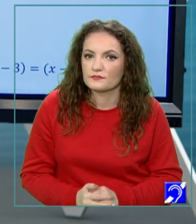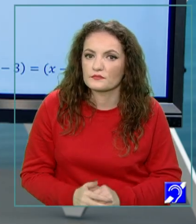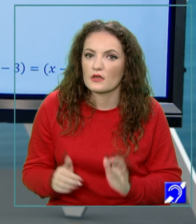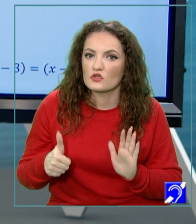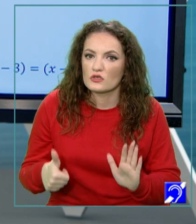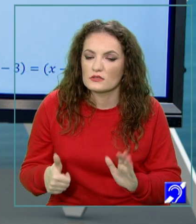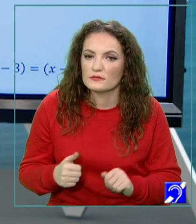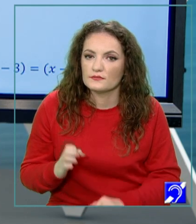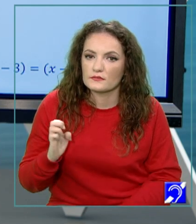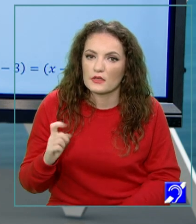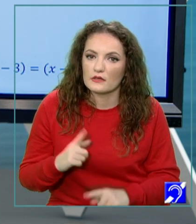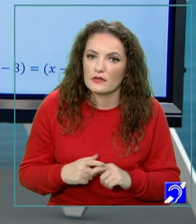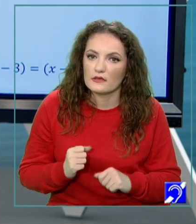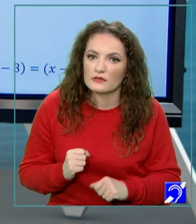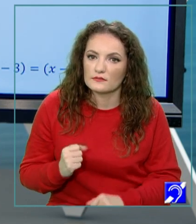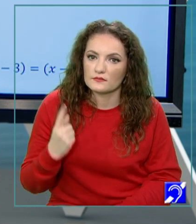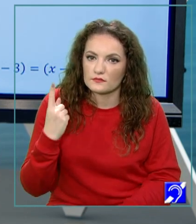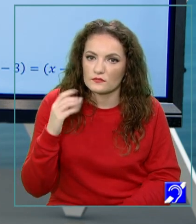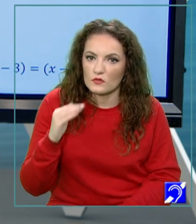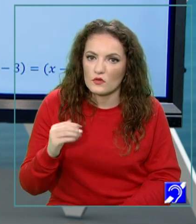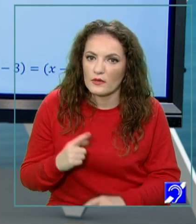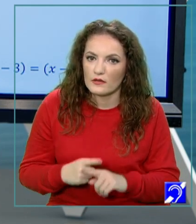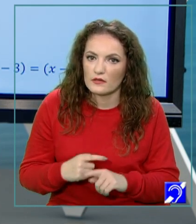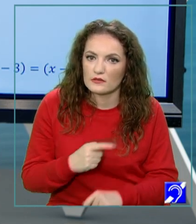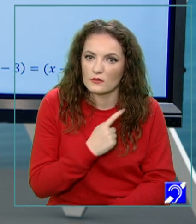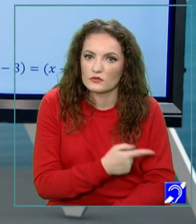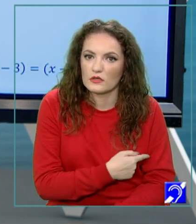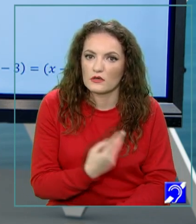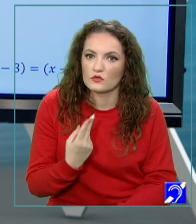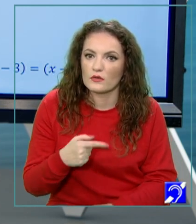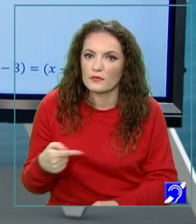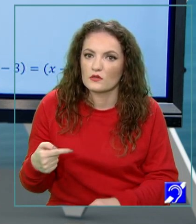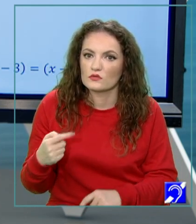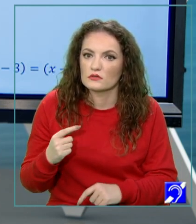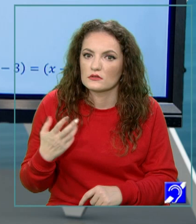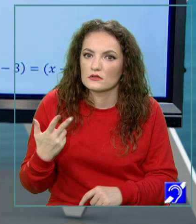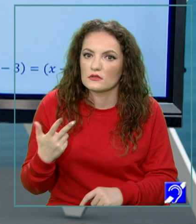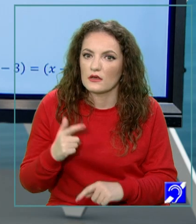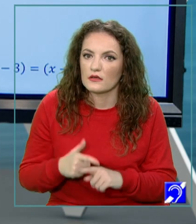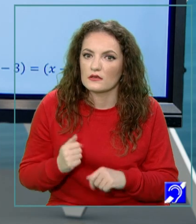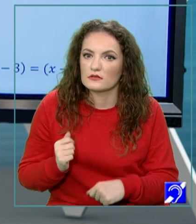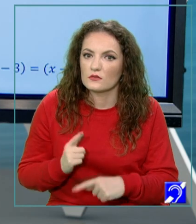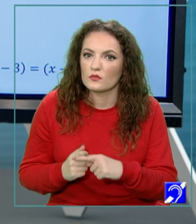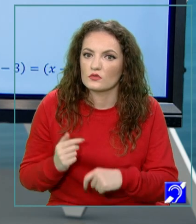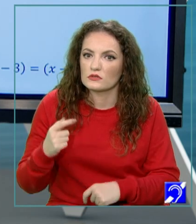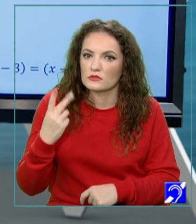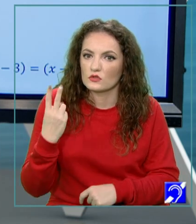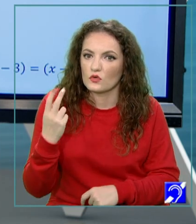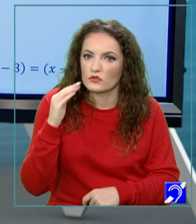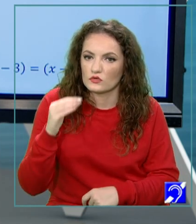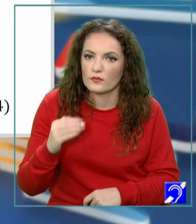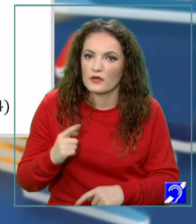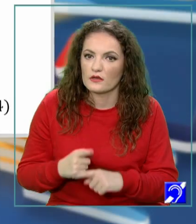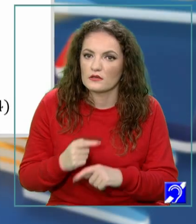dă expresia e de x, 1 supra x pătrat minus 3x plus 2 supra x pătrat minus 4x minus 1 supra x pătrat minus 7x